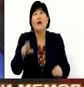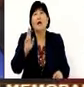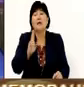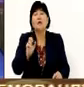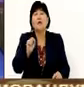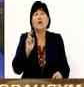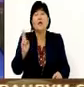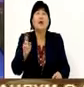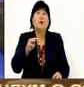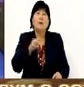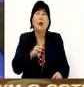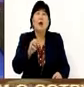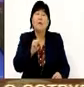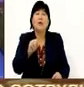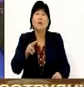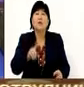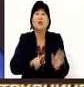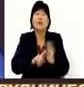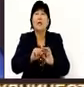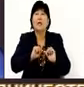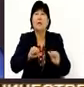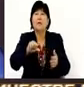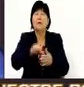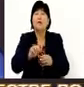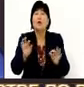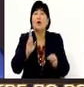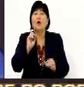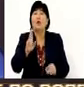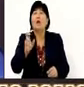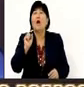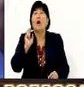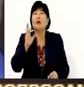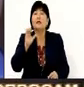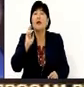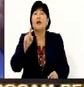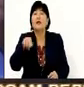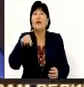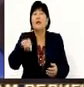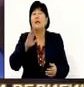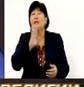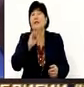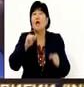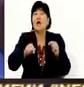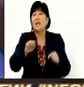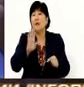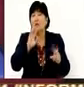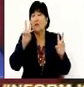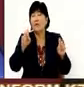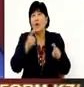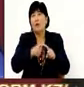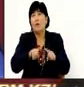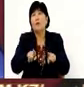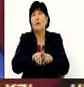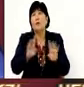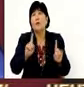кабаев я и man muss уважая его пошли на этот смелый эксперимент и сыграли a key of soft с хромая девушка это красивый легенда хромой девушки